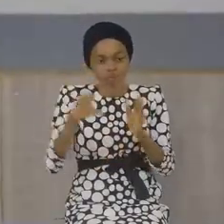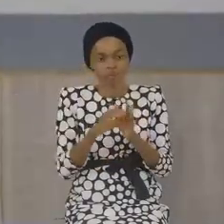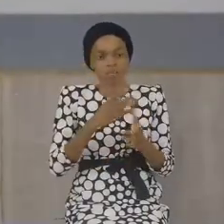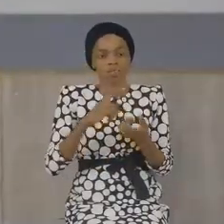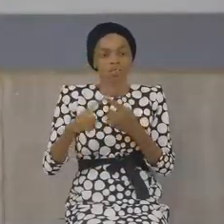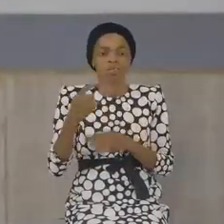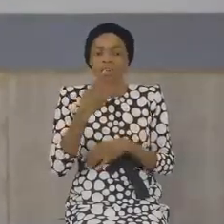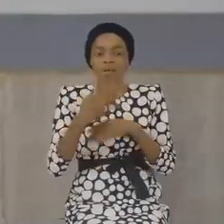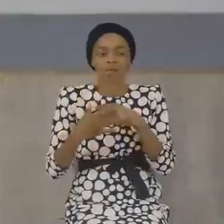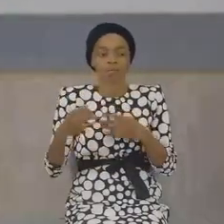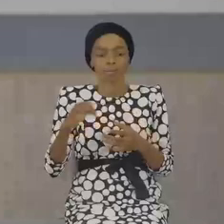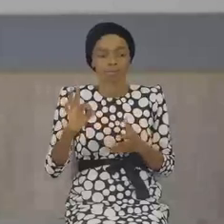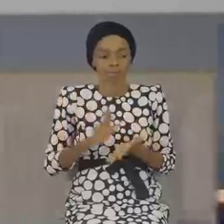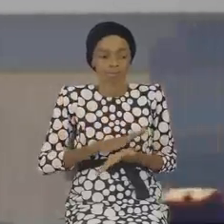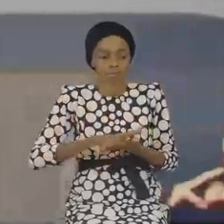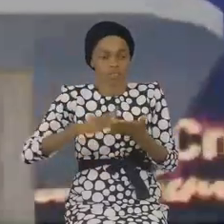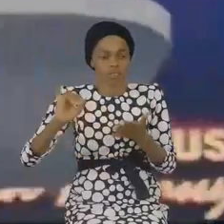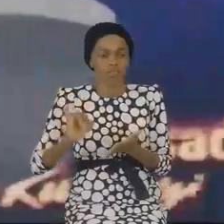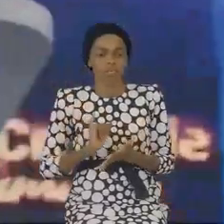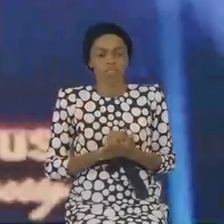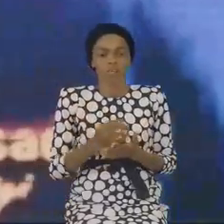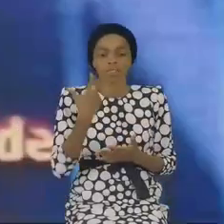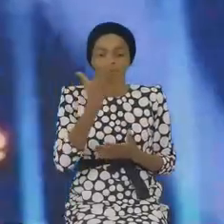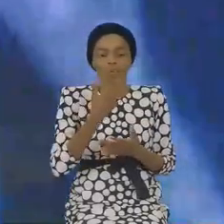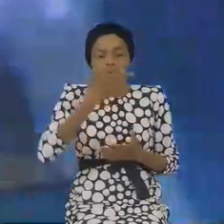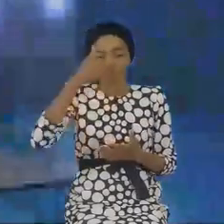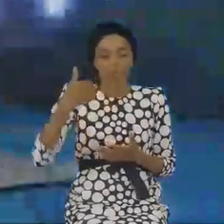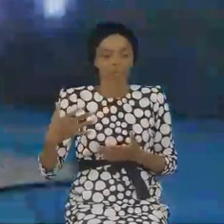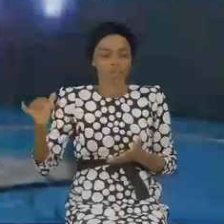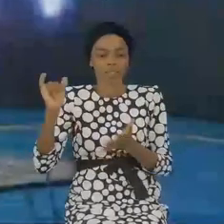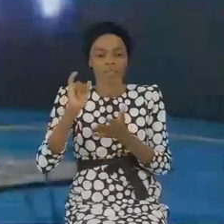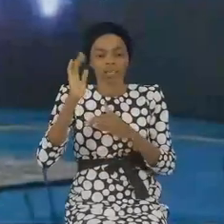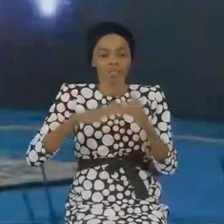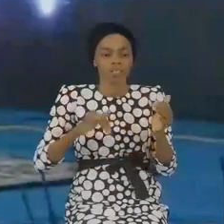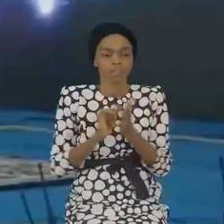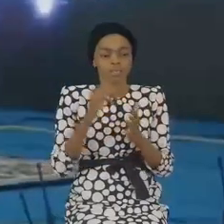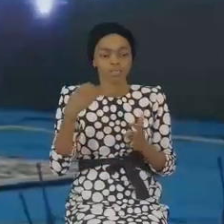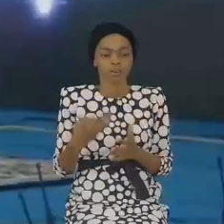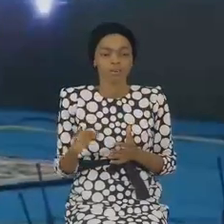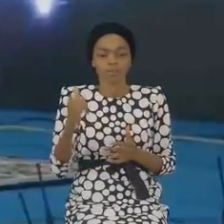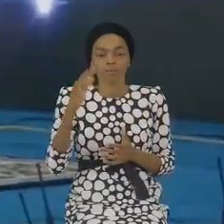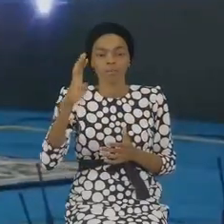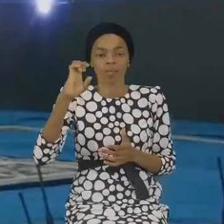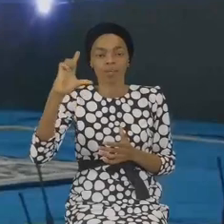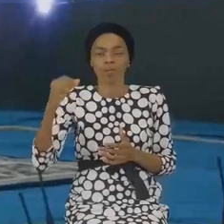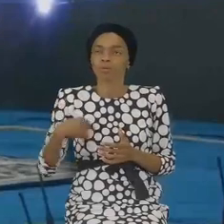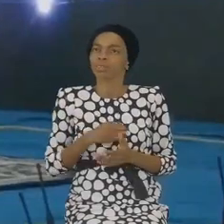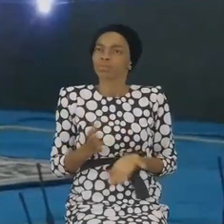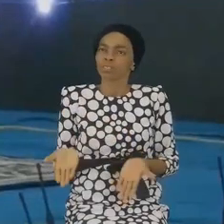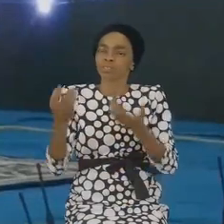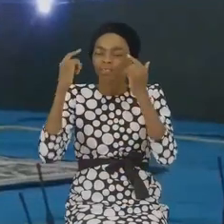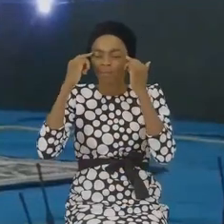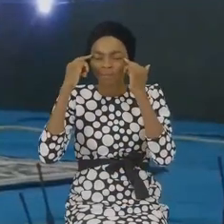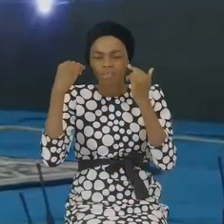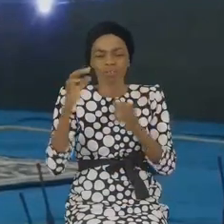parle mieux que celui d'Abel. Nous devons élever la pensée du peuple vers